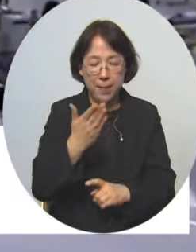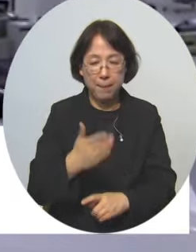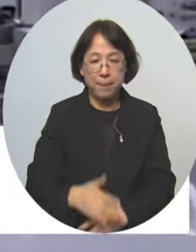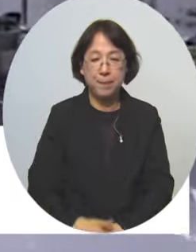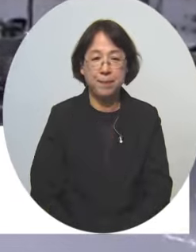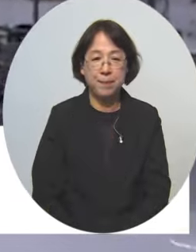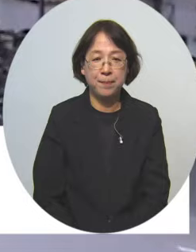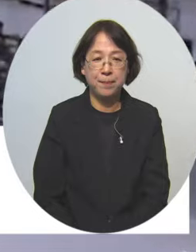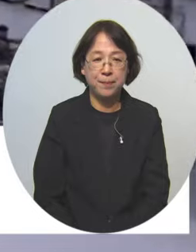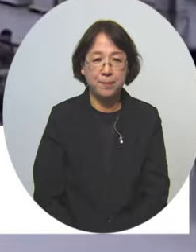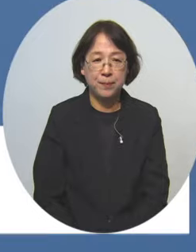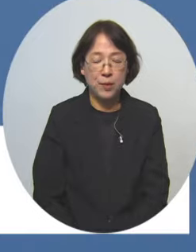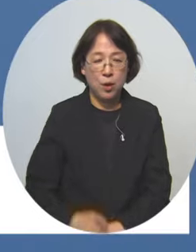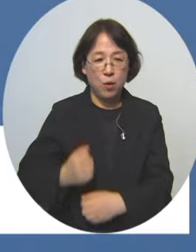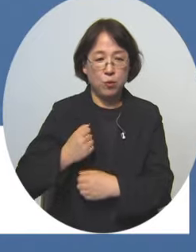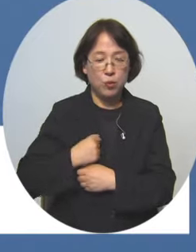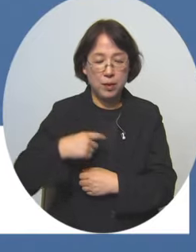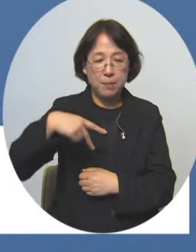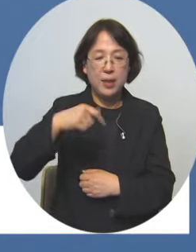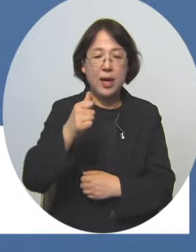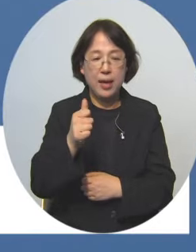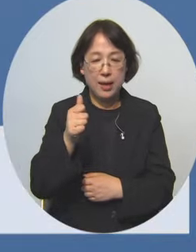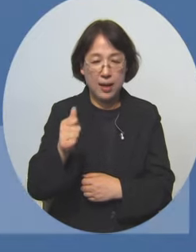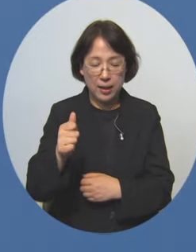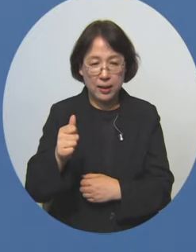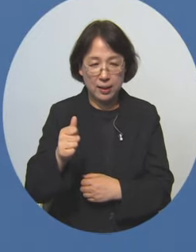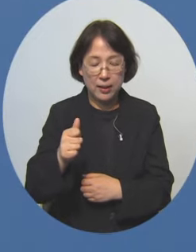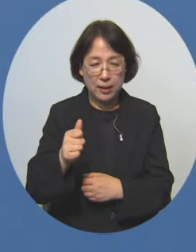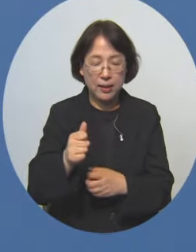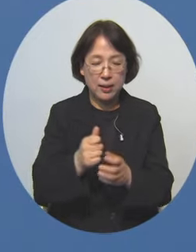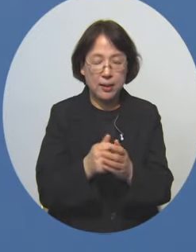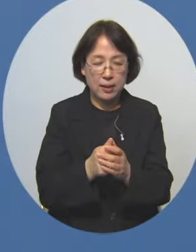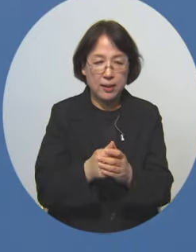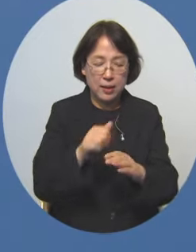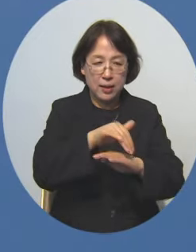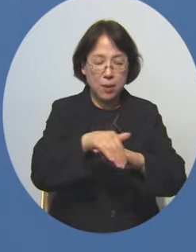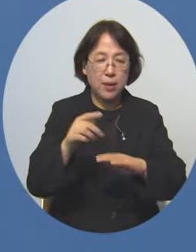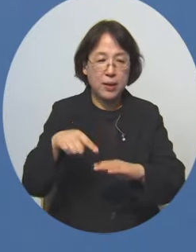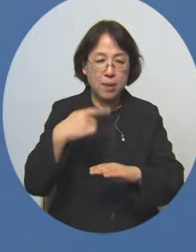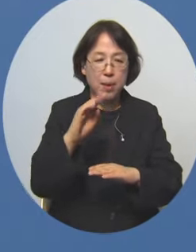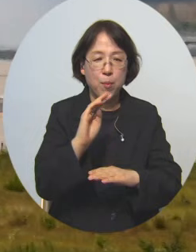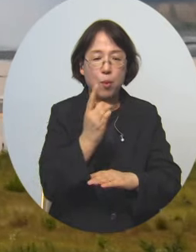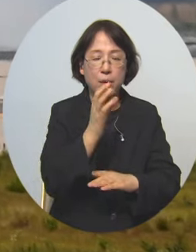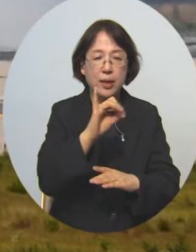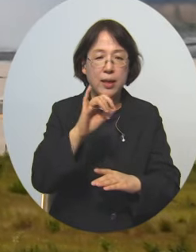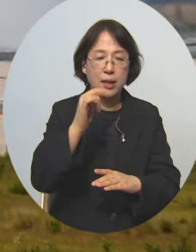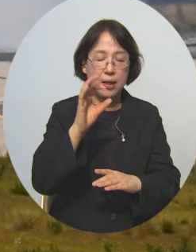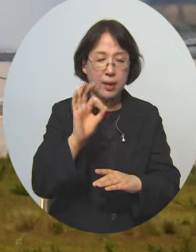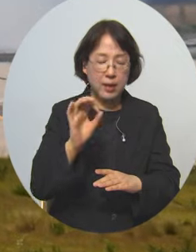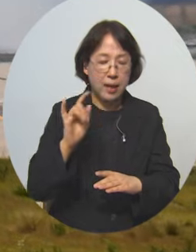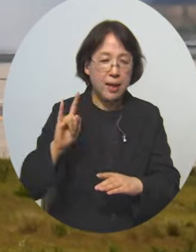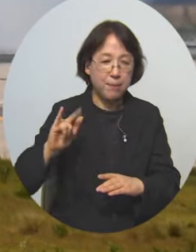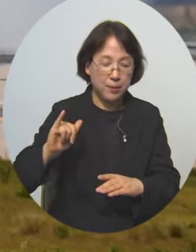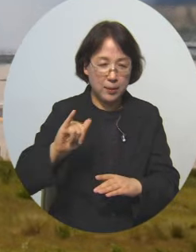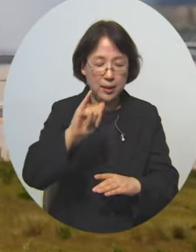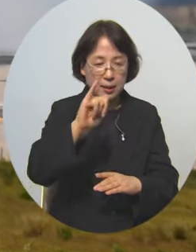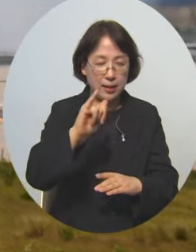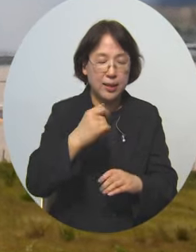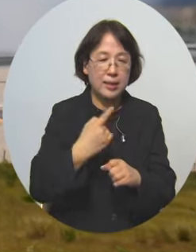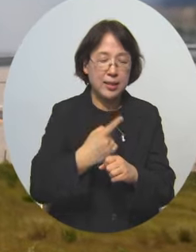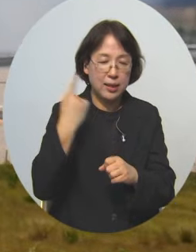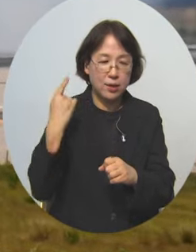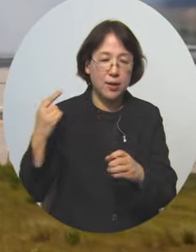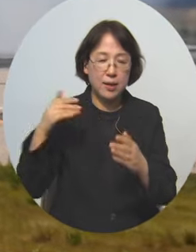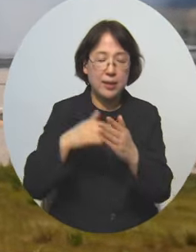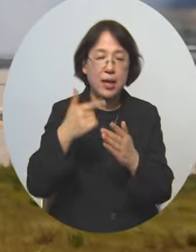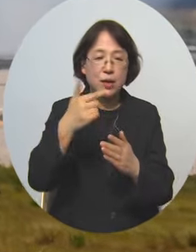됐습니다. 우리 군은 PA-DAY 포세이돈 도입을 계획한 이후 보잉사에서 지난해까지 6대를 생산했는데 이번에